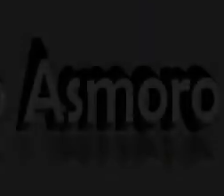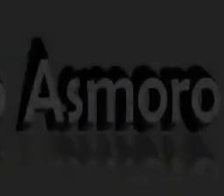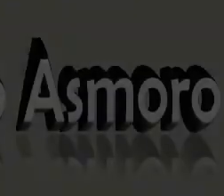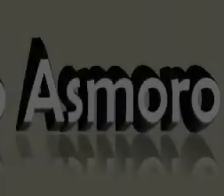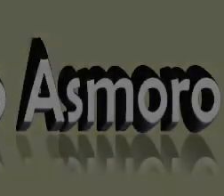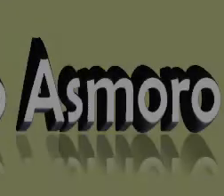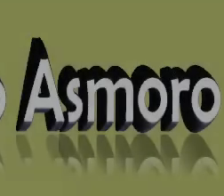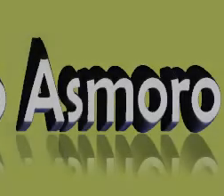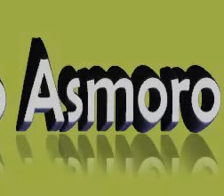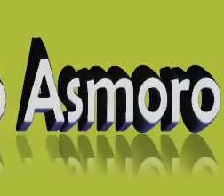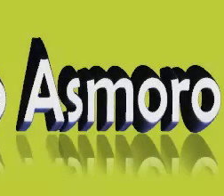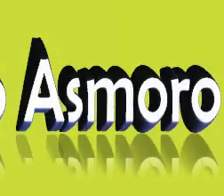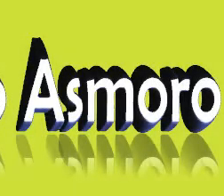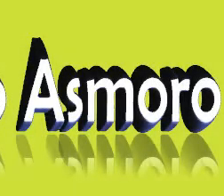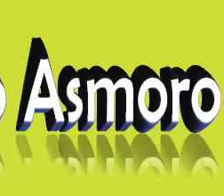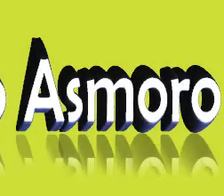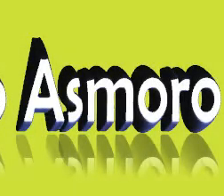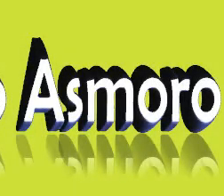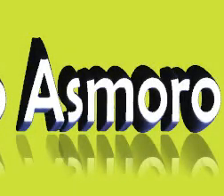Hai